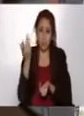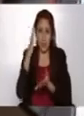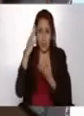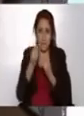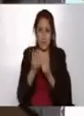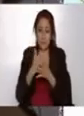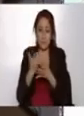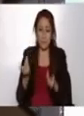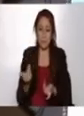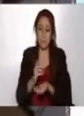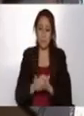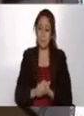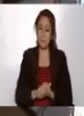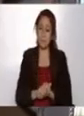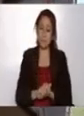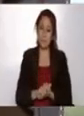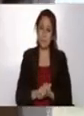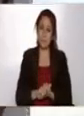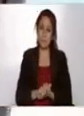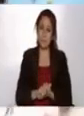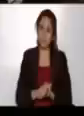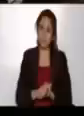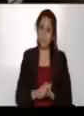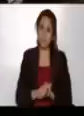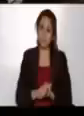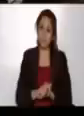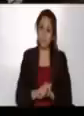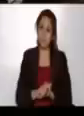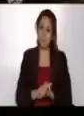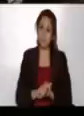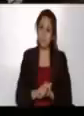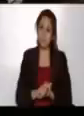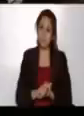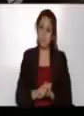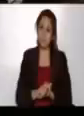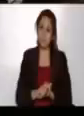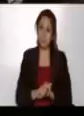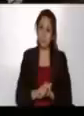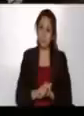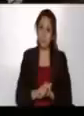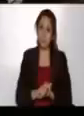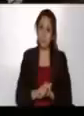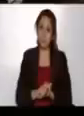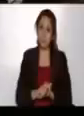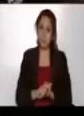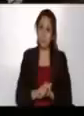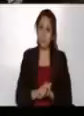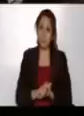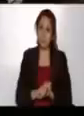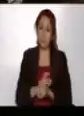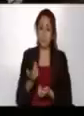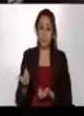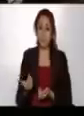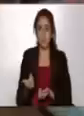الحبه دي كان فيها ايه؟ طب هو خليه خش، لا اخوه عمل فيها كده، انت لو انت كنت